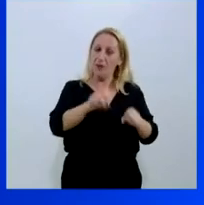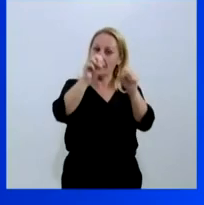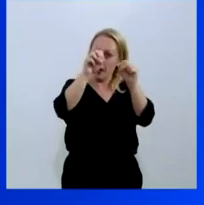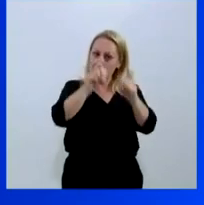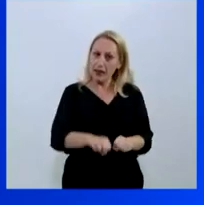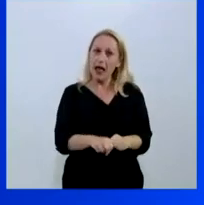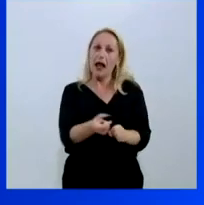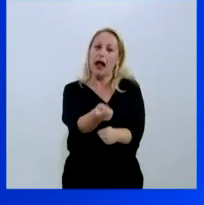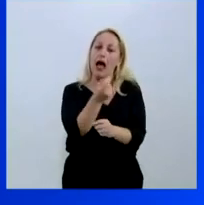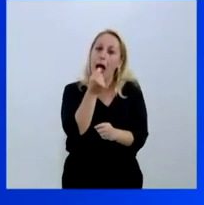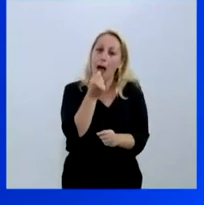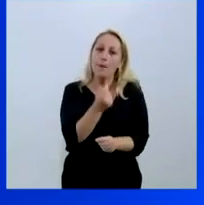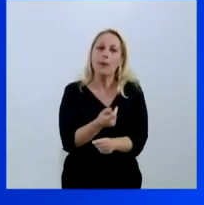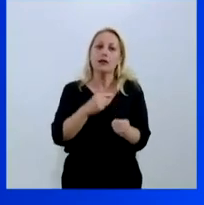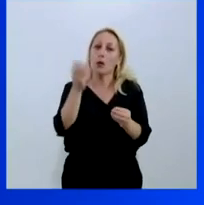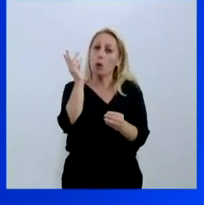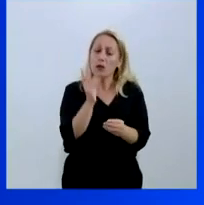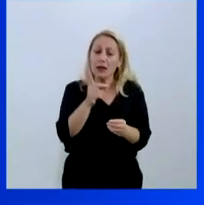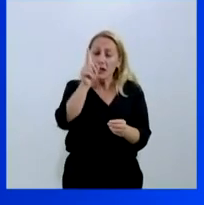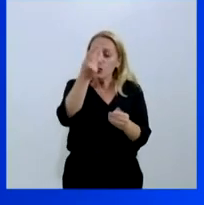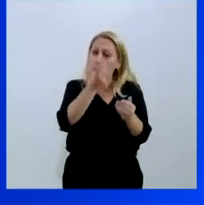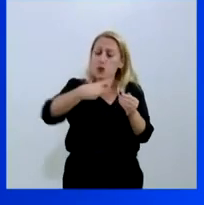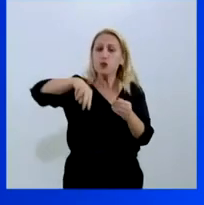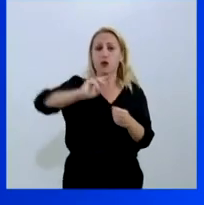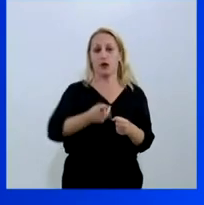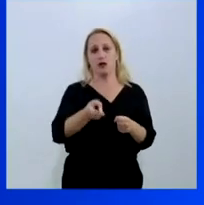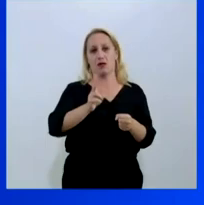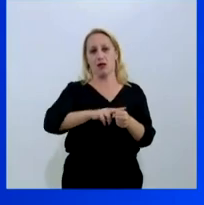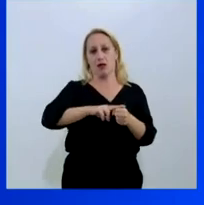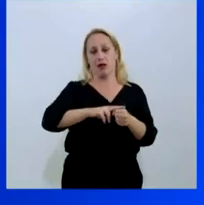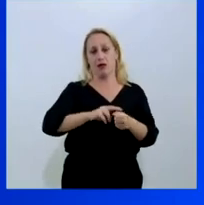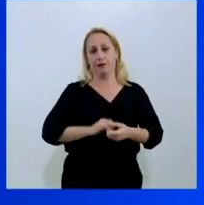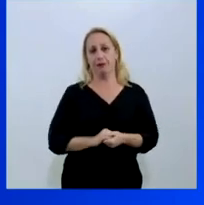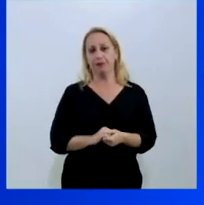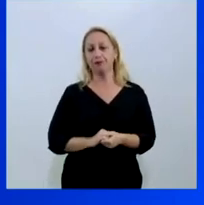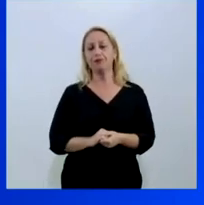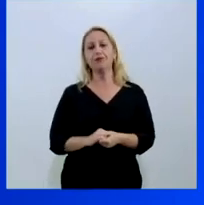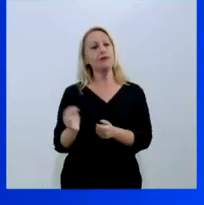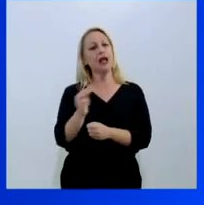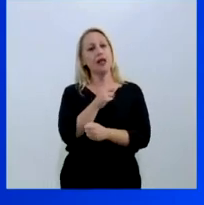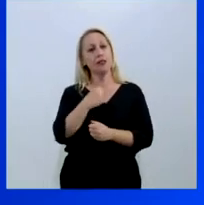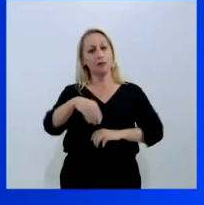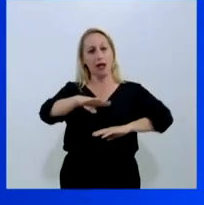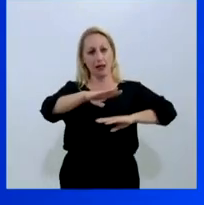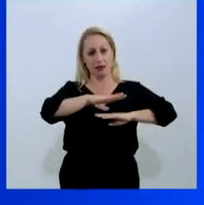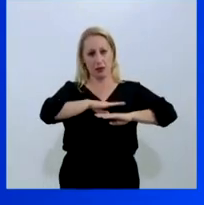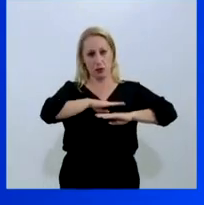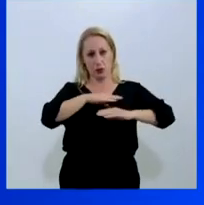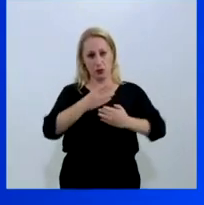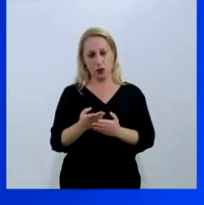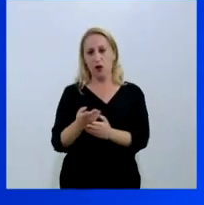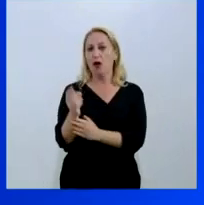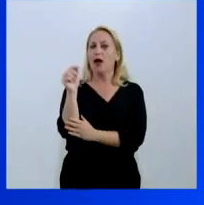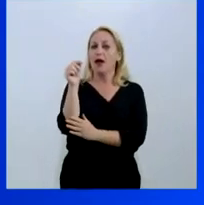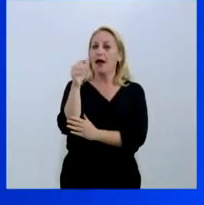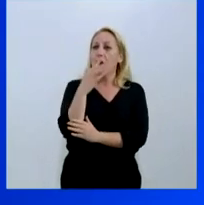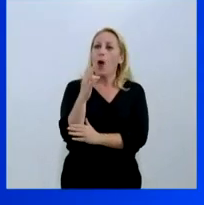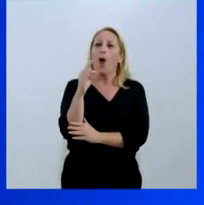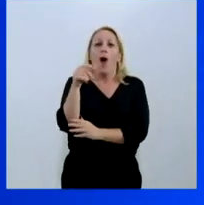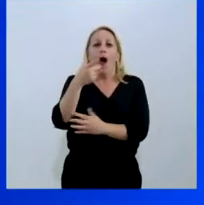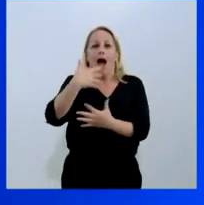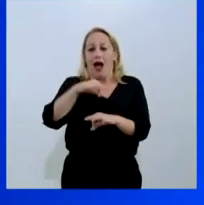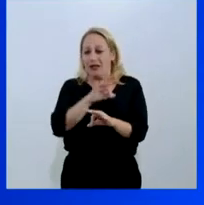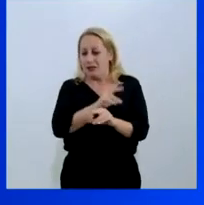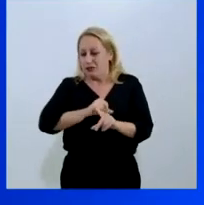νεκρών. Έρχομαι τώρα στην ανάμειξη του στρατού. Διότι και εκεί έχει διακινηθεί